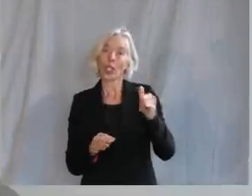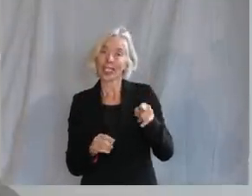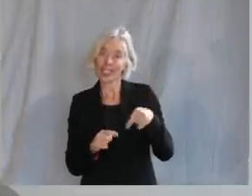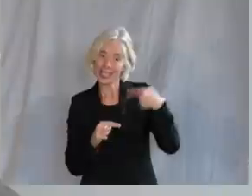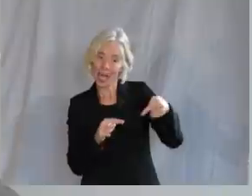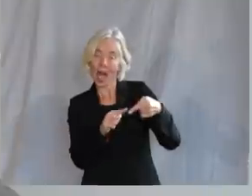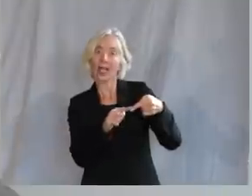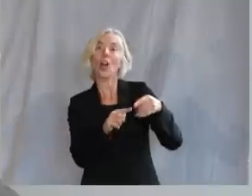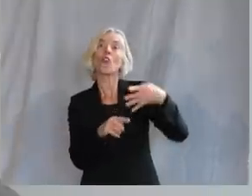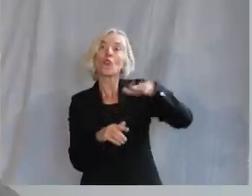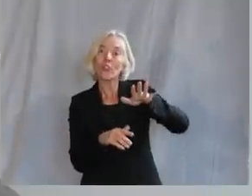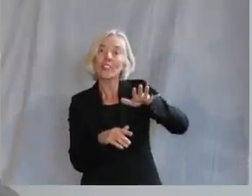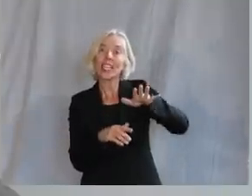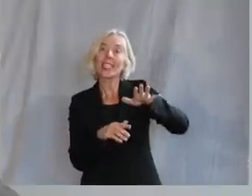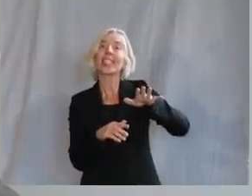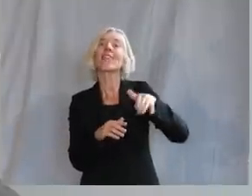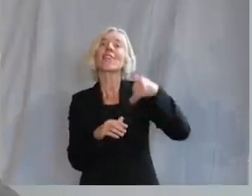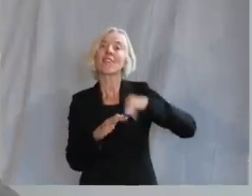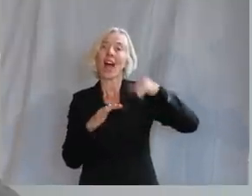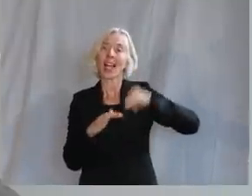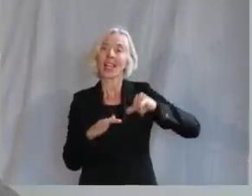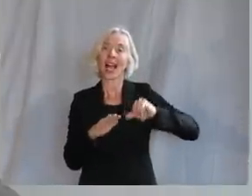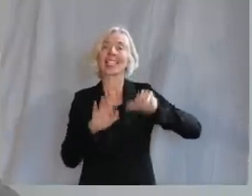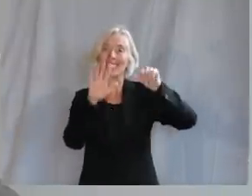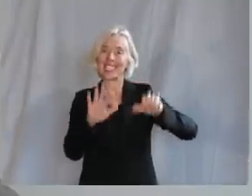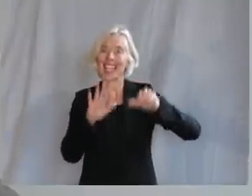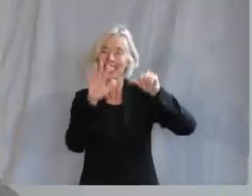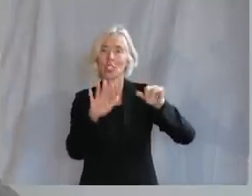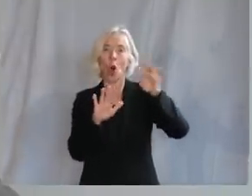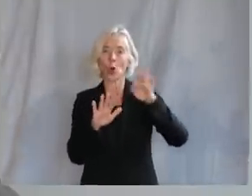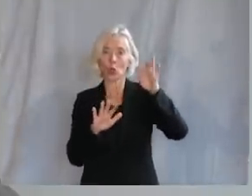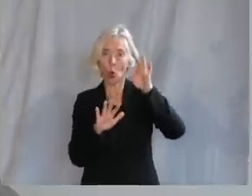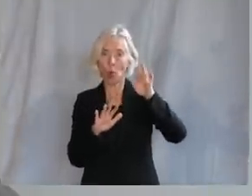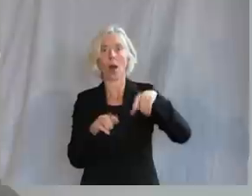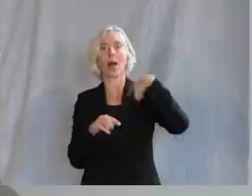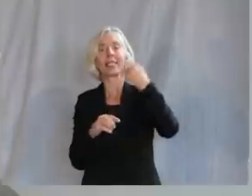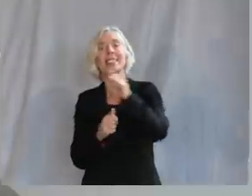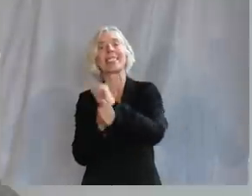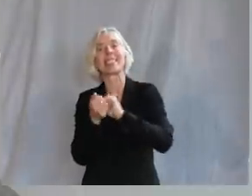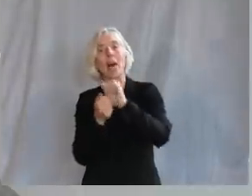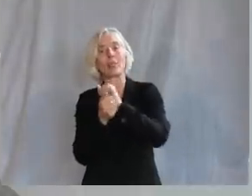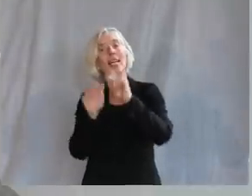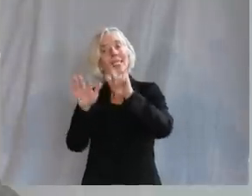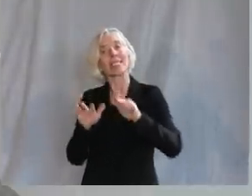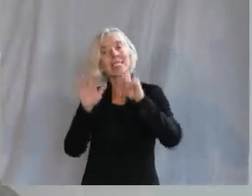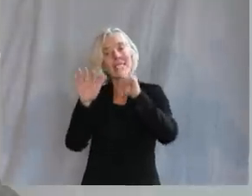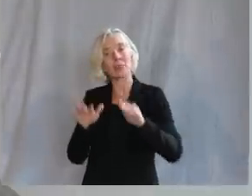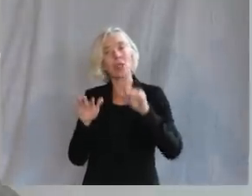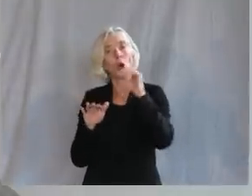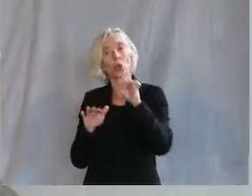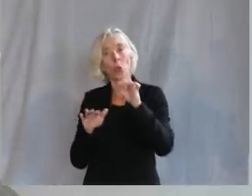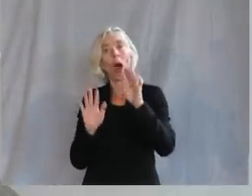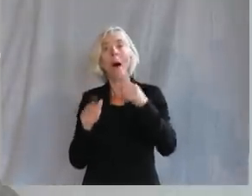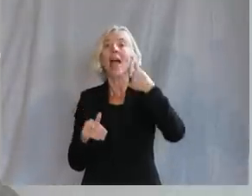den 16.10. und am Samstag, den 17.10., jeweils zwischen 23 Uhr und 6 Uhr des Folgetages